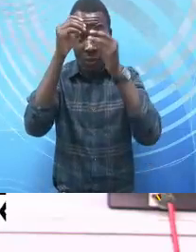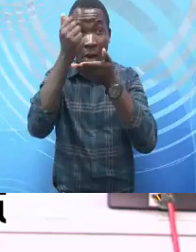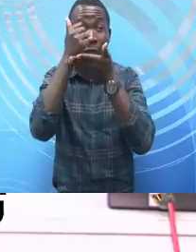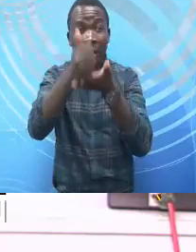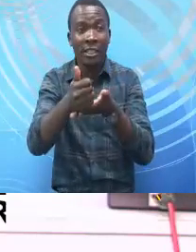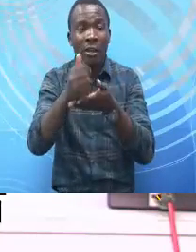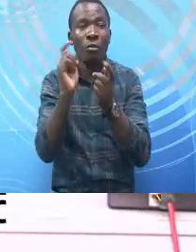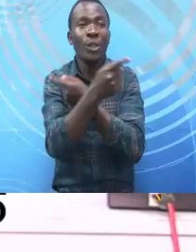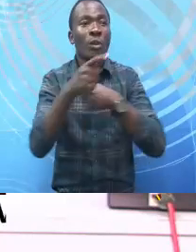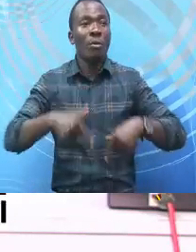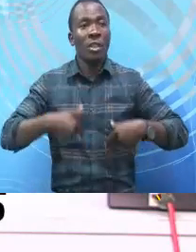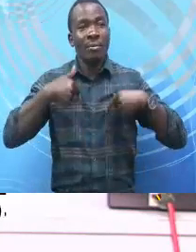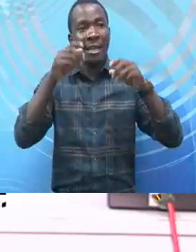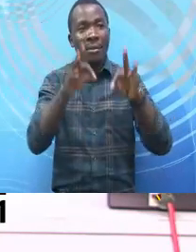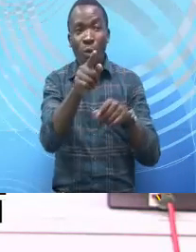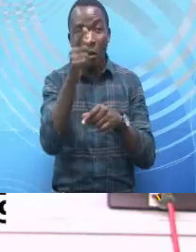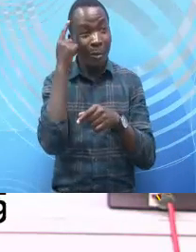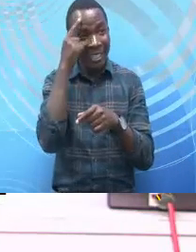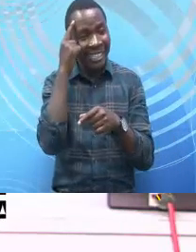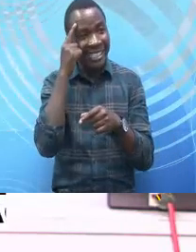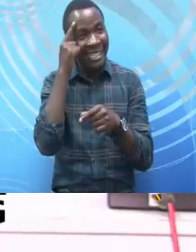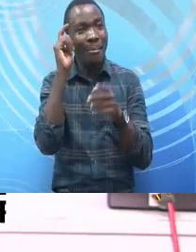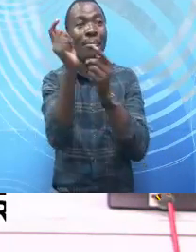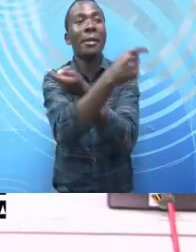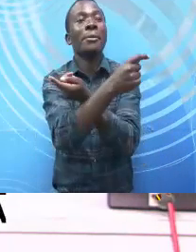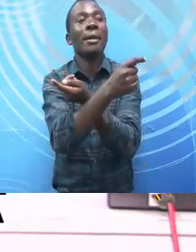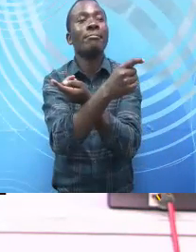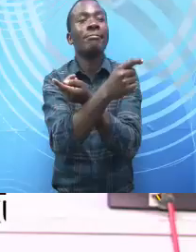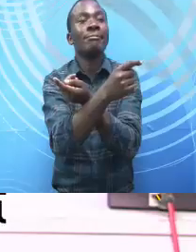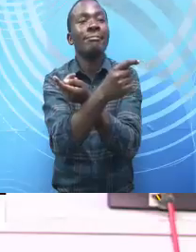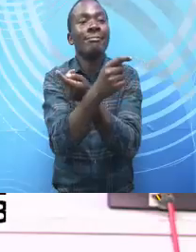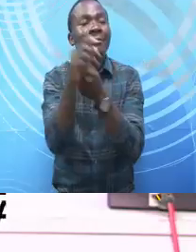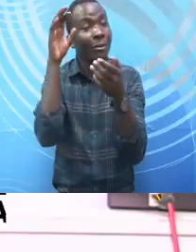buhinduka atuma ibyo watekerezaga wigira imbere kurushaho kandi twizere ko